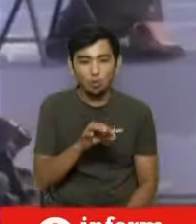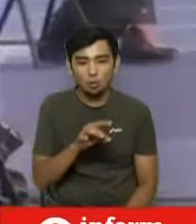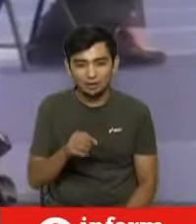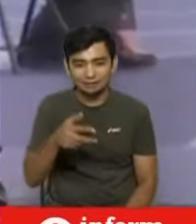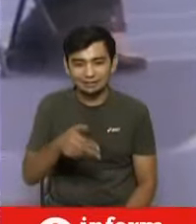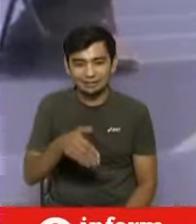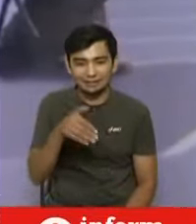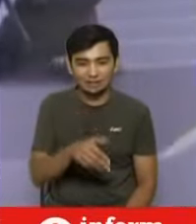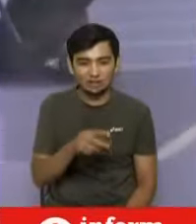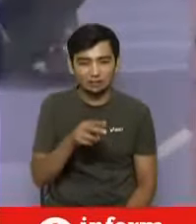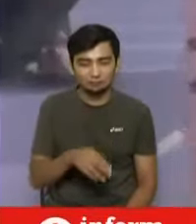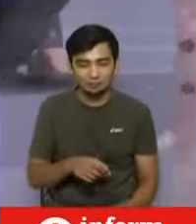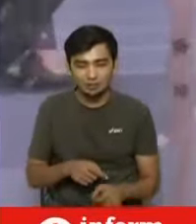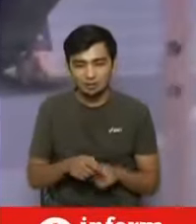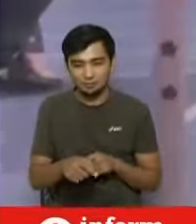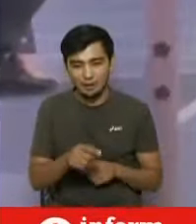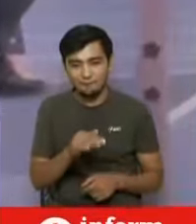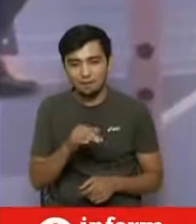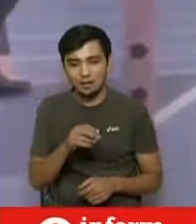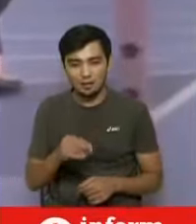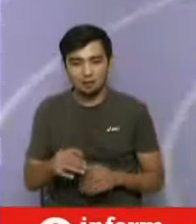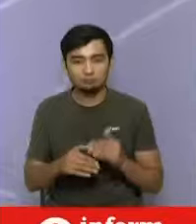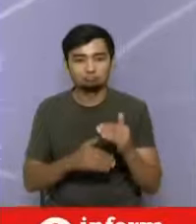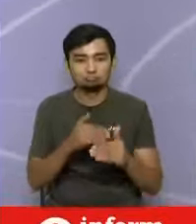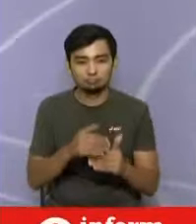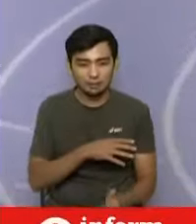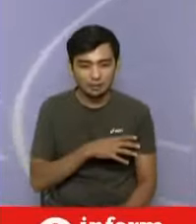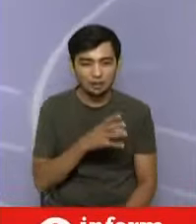метрге кедергілер арқылы жүгіруден финалға өтті. Сонымен бірге